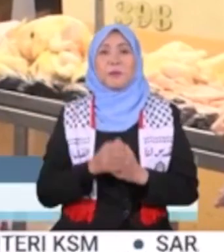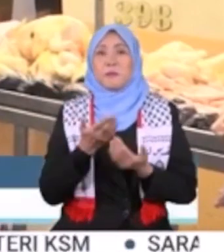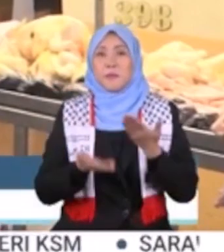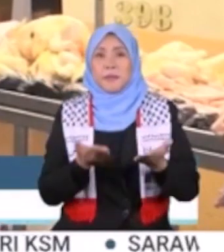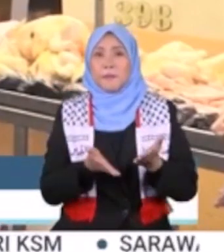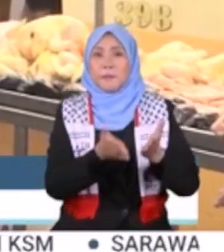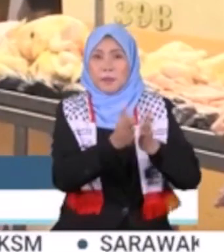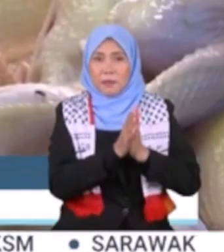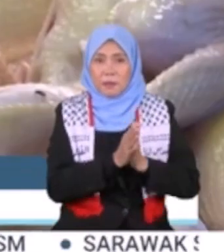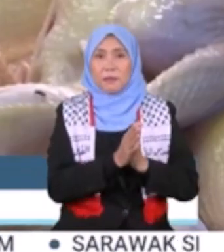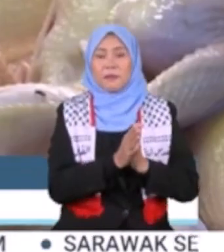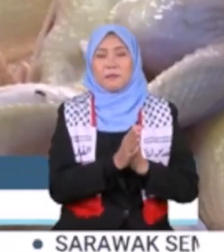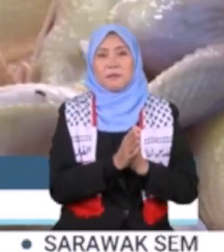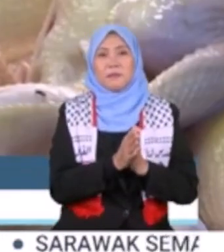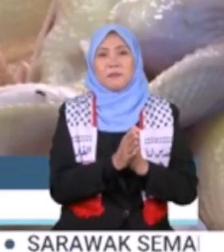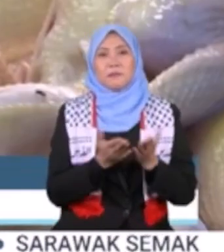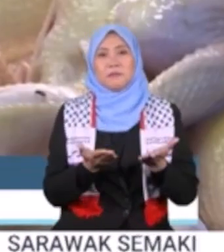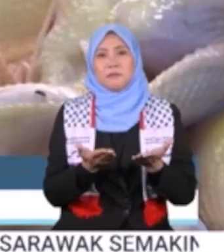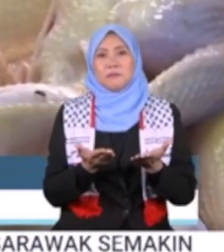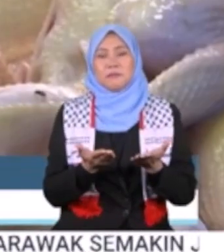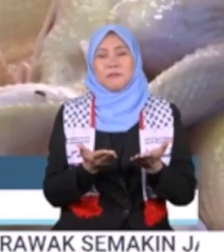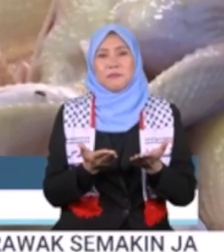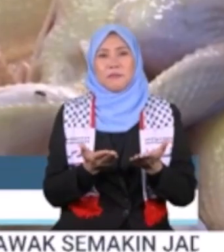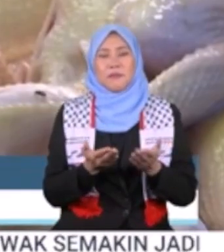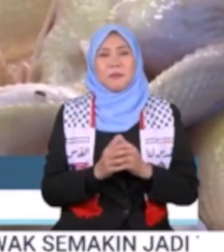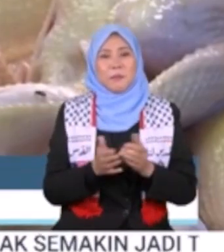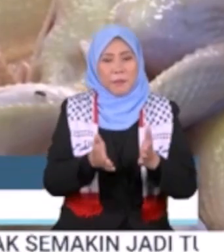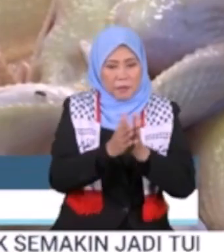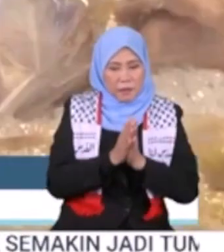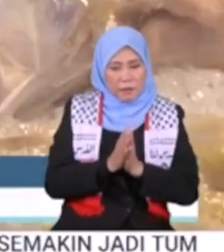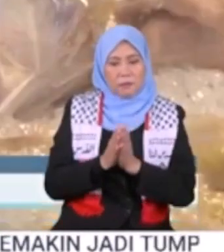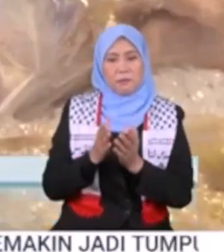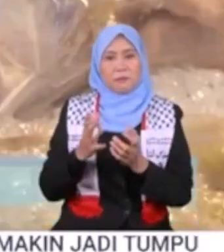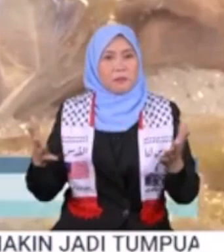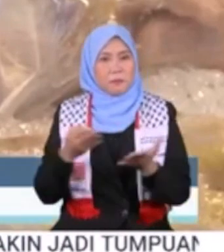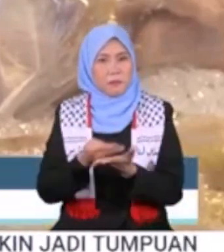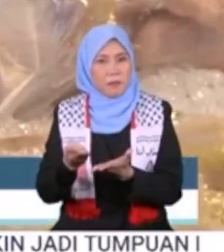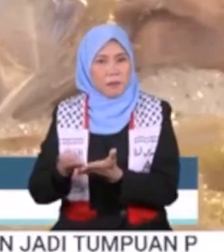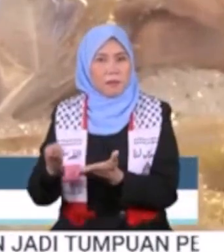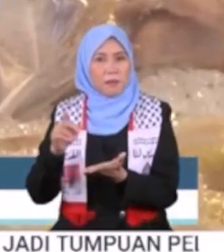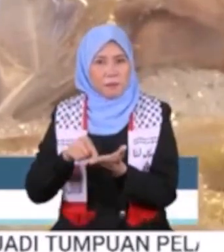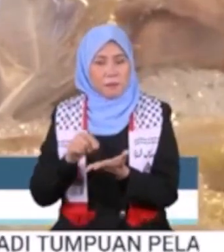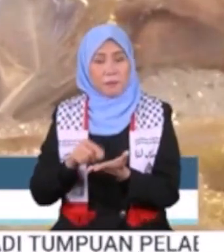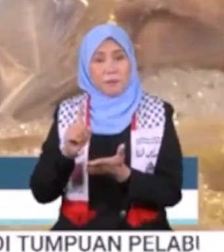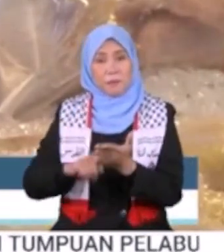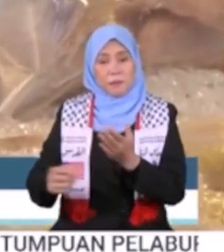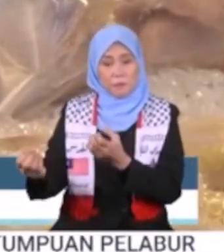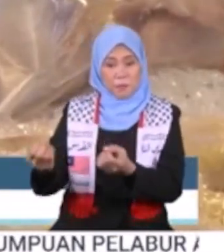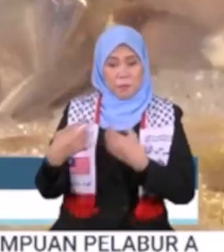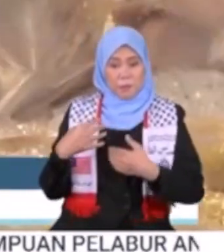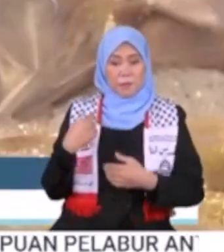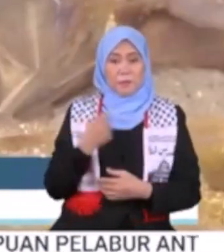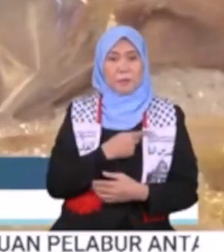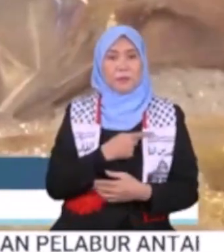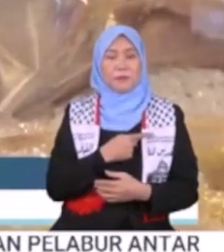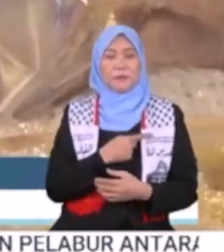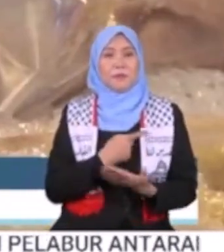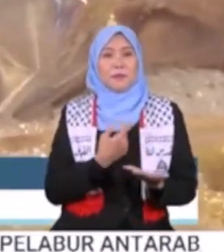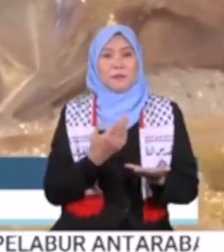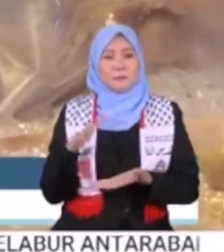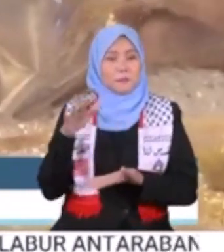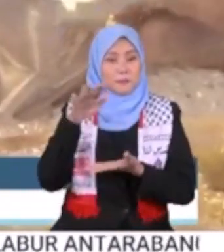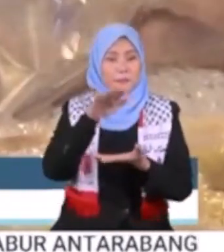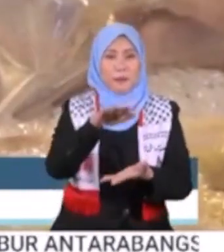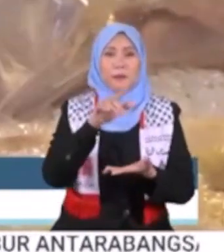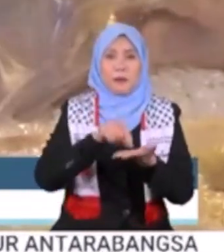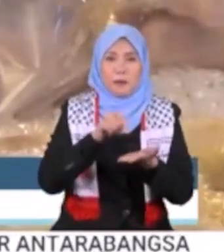permintaan yang tidak terlalu mendesak, dan juga jika dilihat kepada maklumat yang kami dapat berdasarkan mengenai